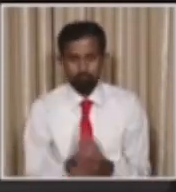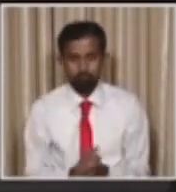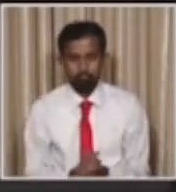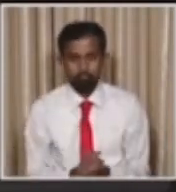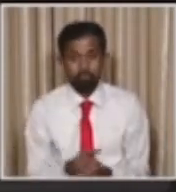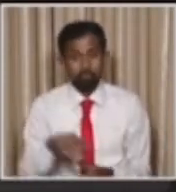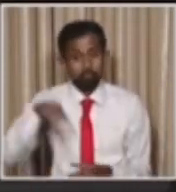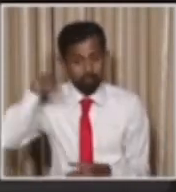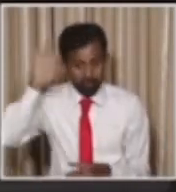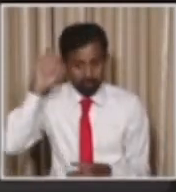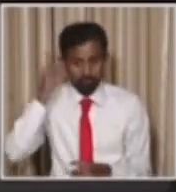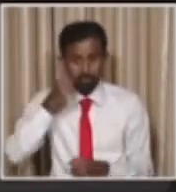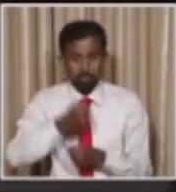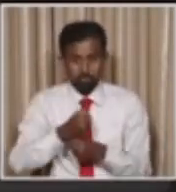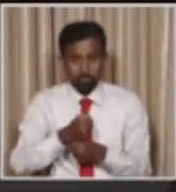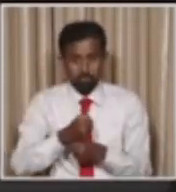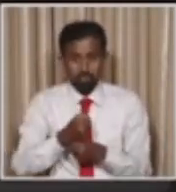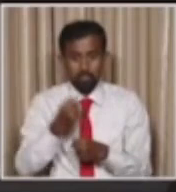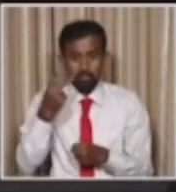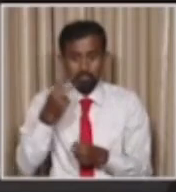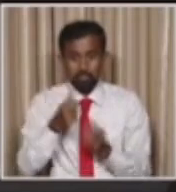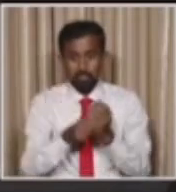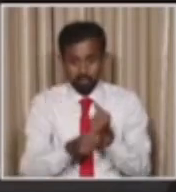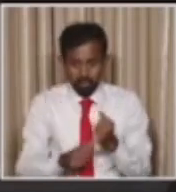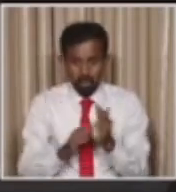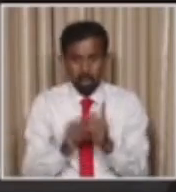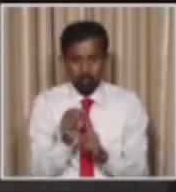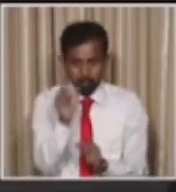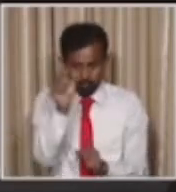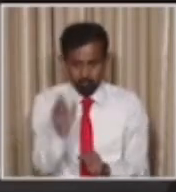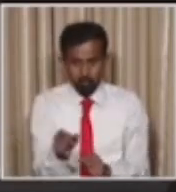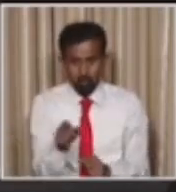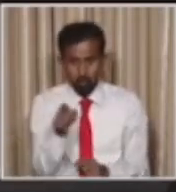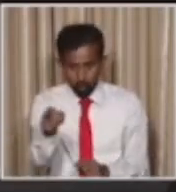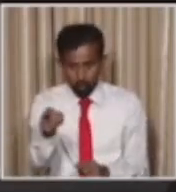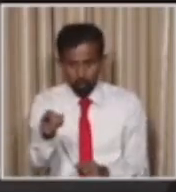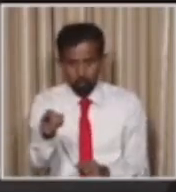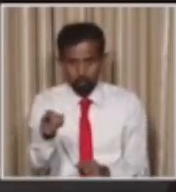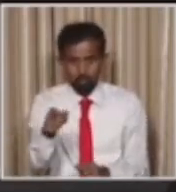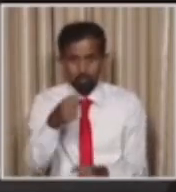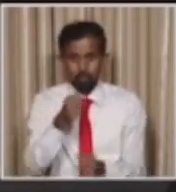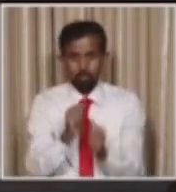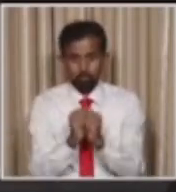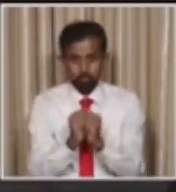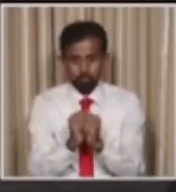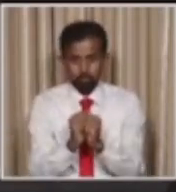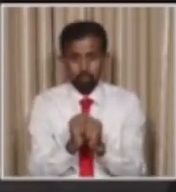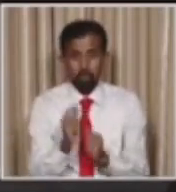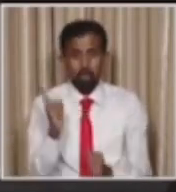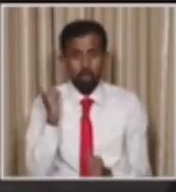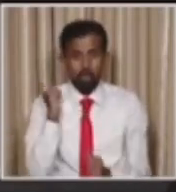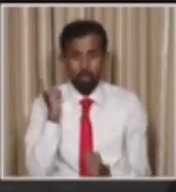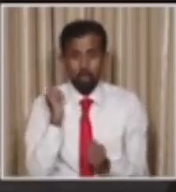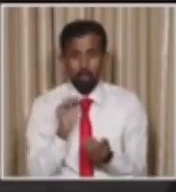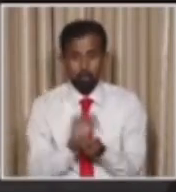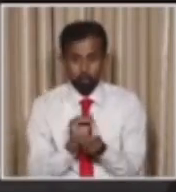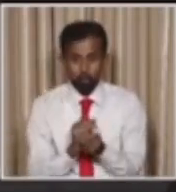ඔබතුමා ඉවකට රජ නියෝජනය කර බැමතිවරේ. ඔබතුමාගේ රාජකාරියට ඔබතුමාගේ ආරක්ෂාවට